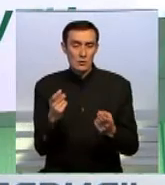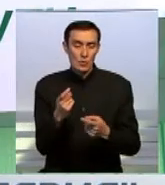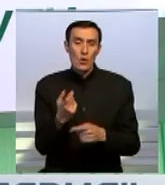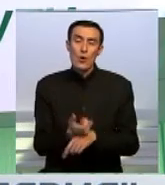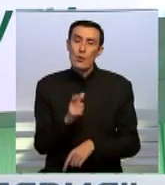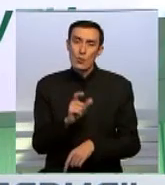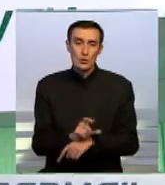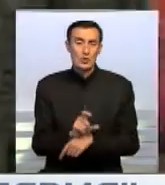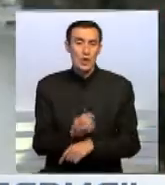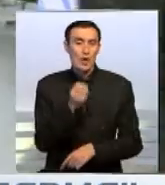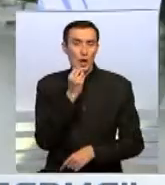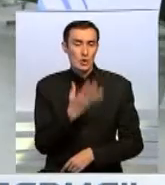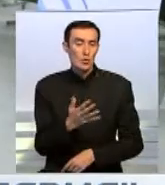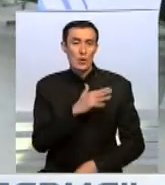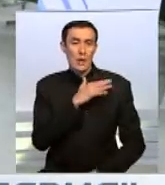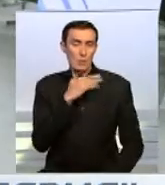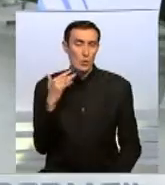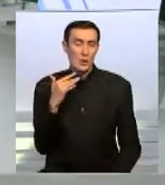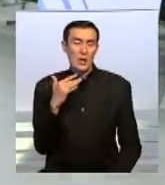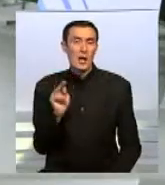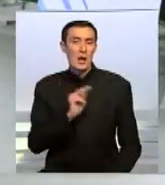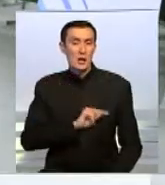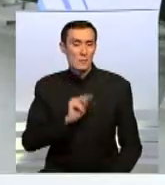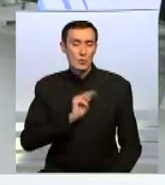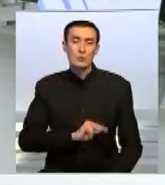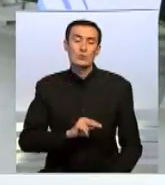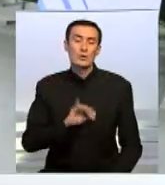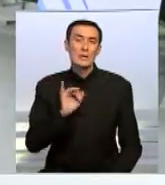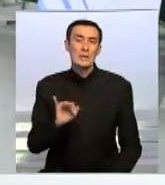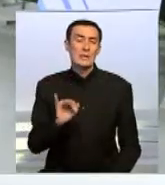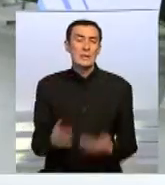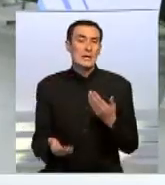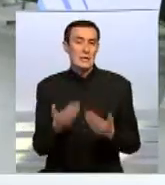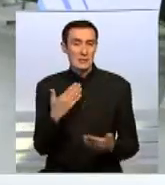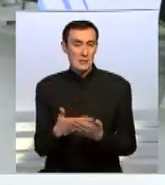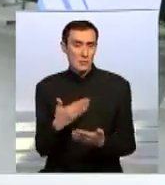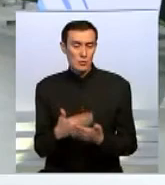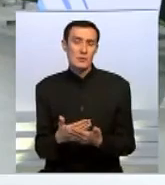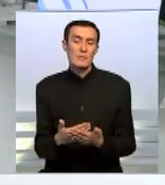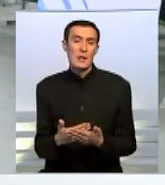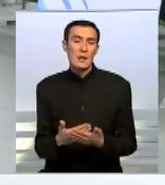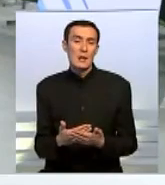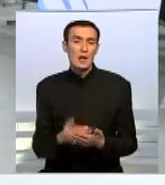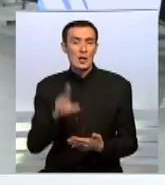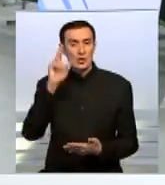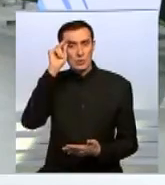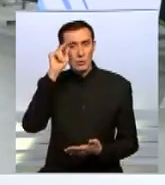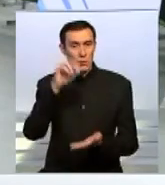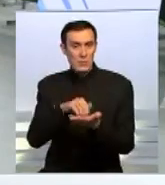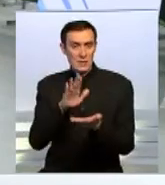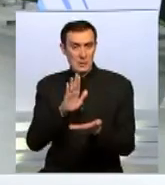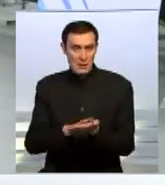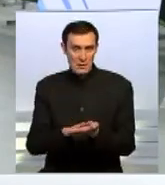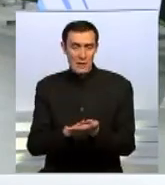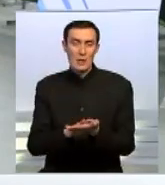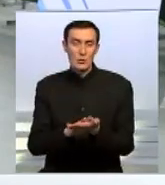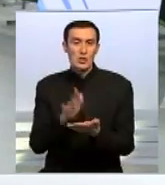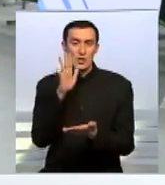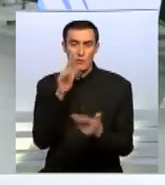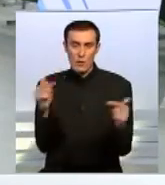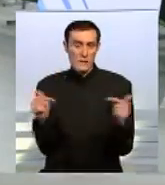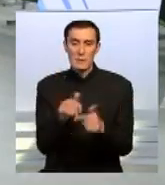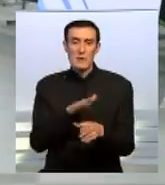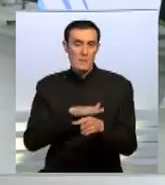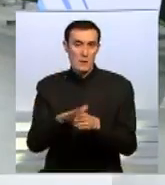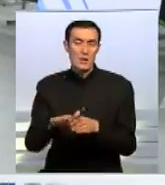очень хорошо, намного и работают, и если, допустим, число поставили, они своевременно